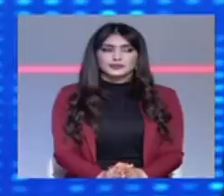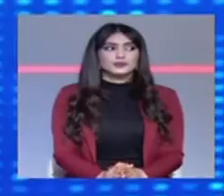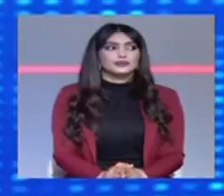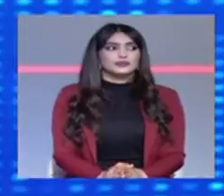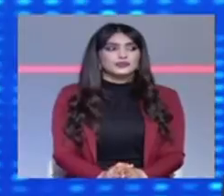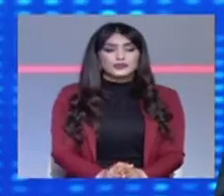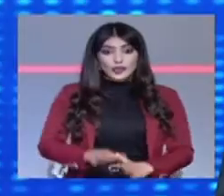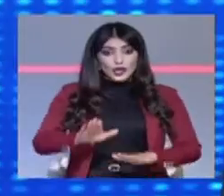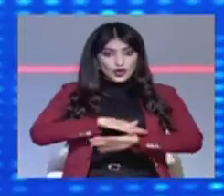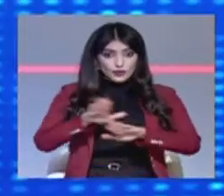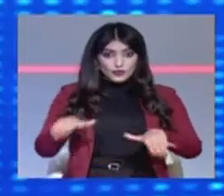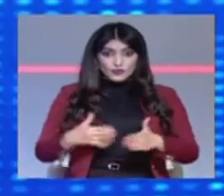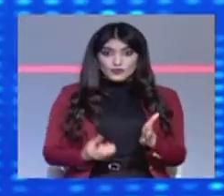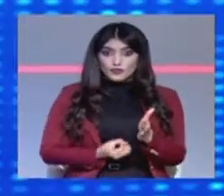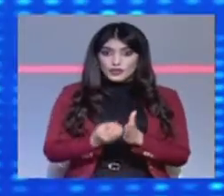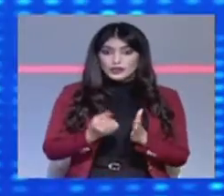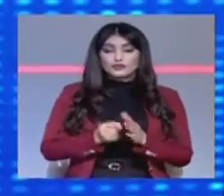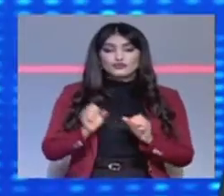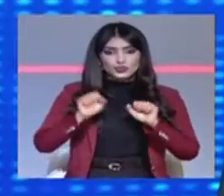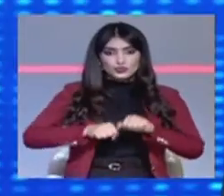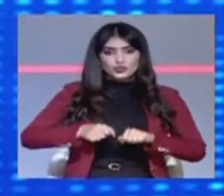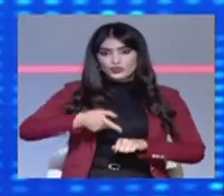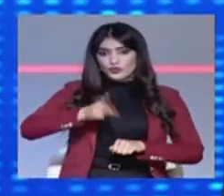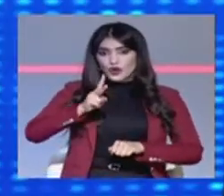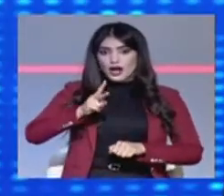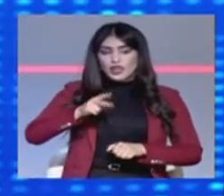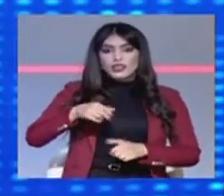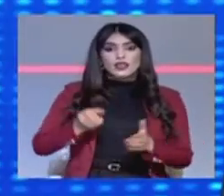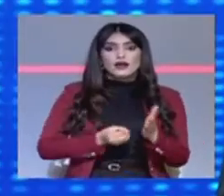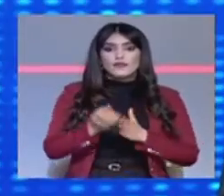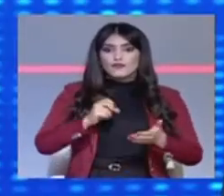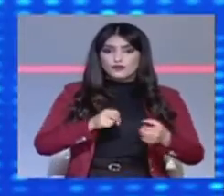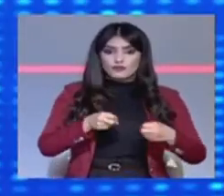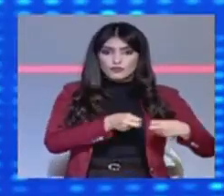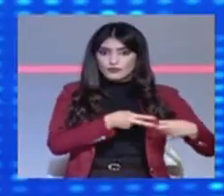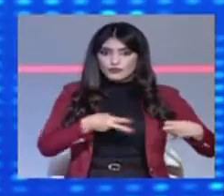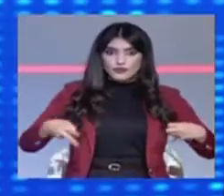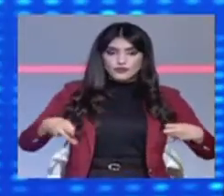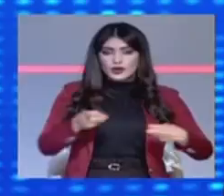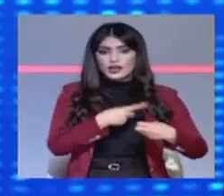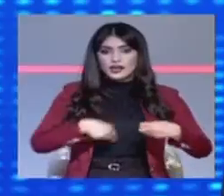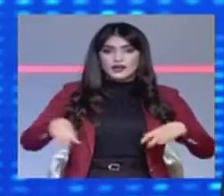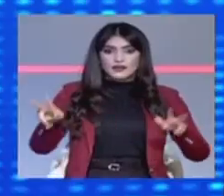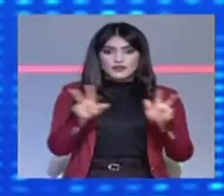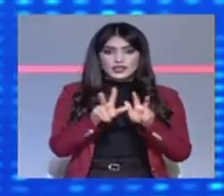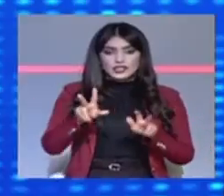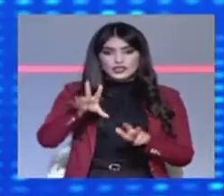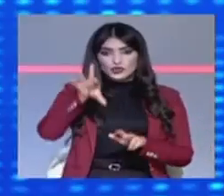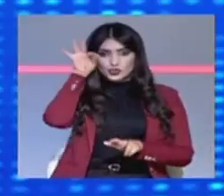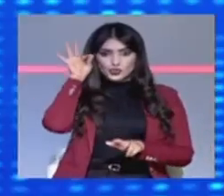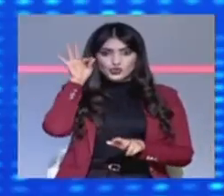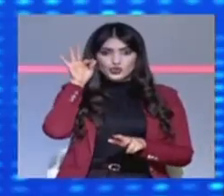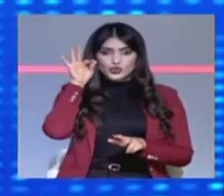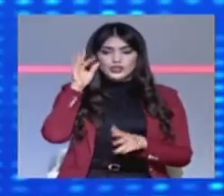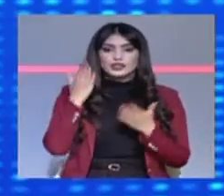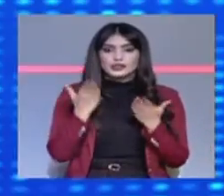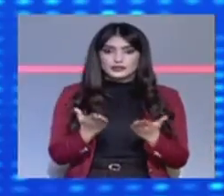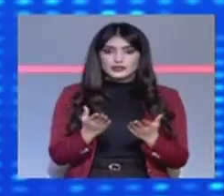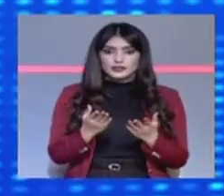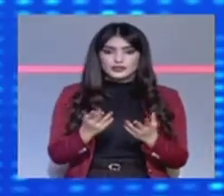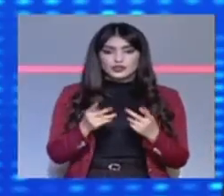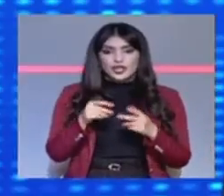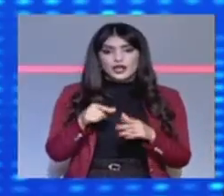وفي الختام نشير الى انه بامكانكم متابعه هذه النشره وغيرها من الاخبار على بوابات التلفزه من